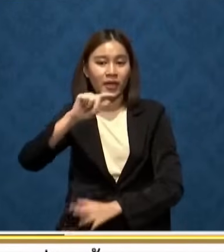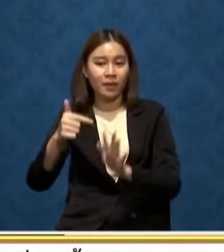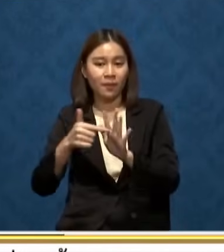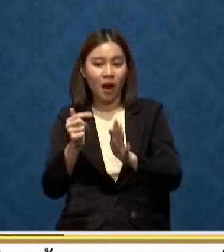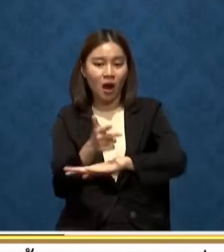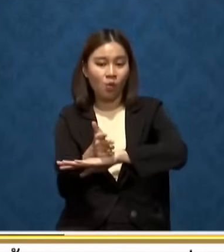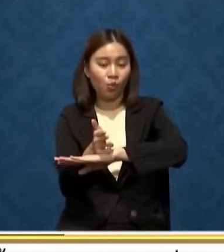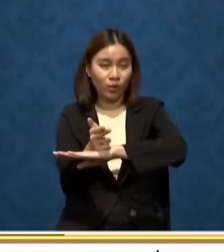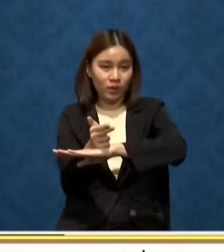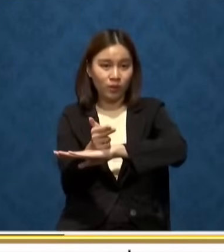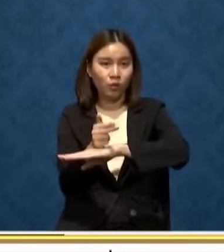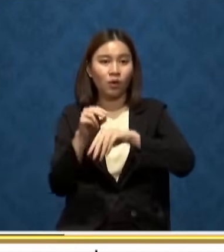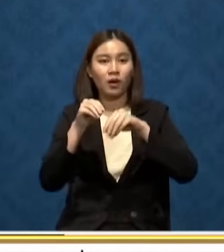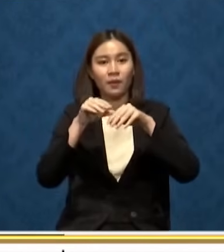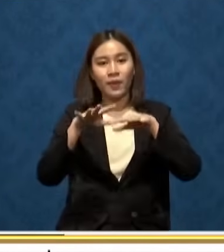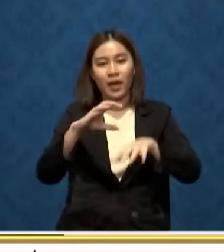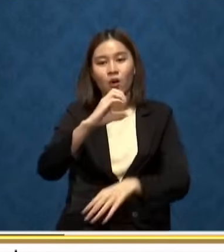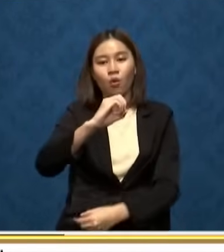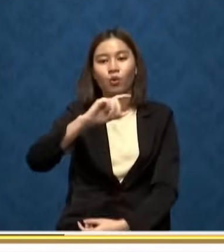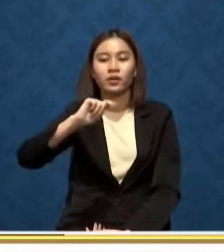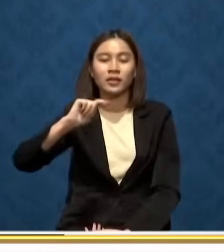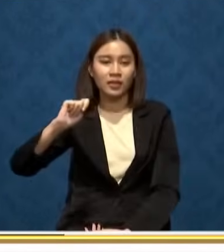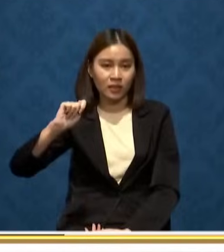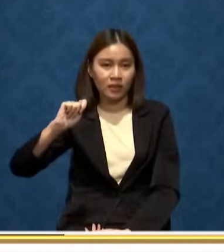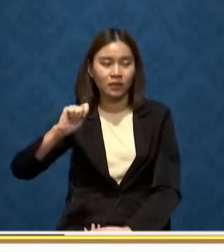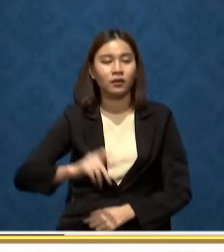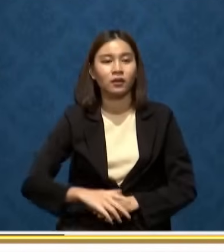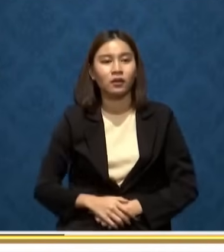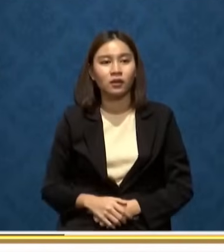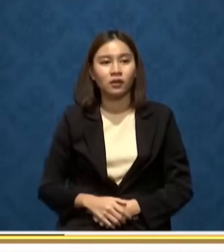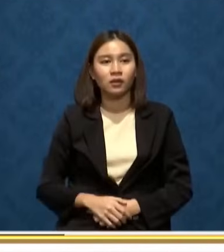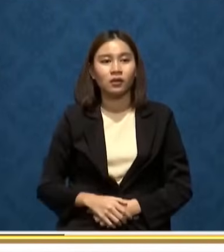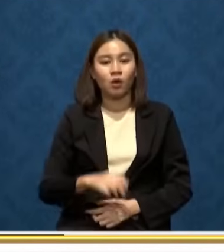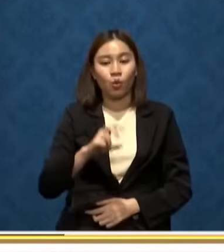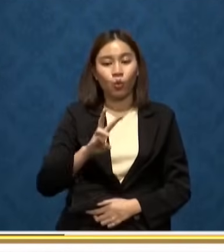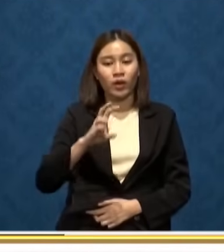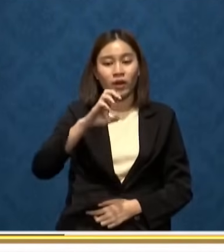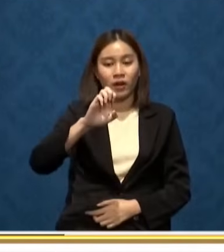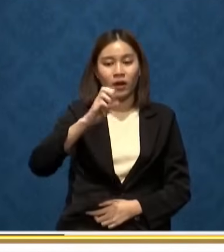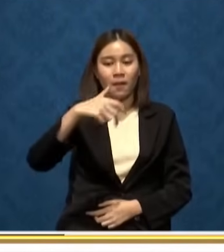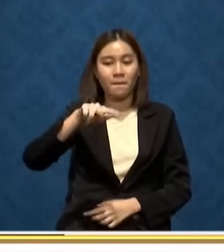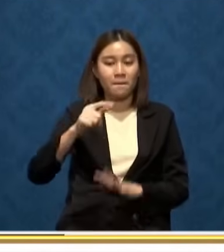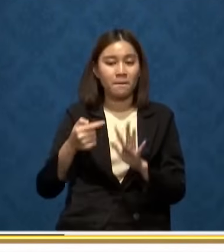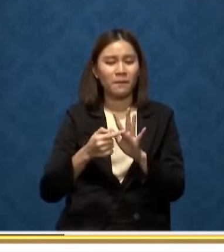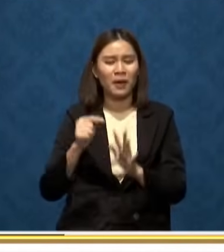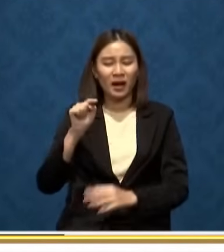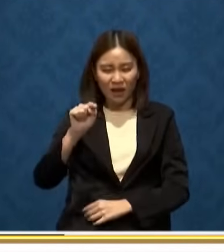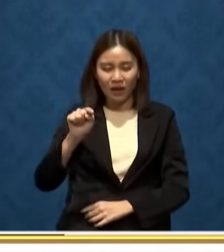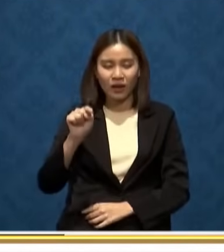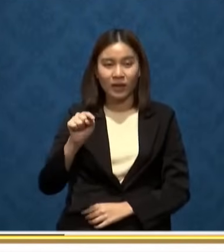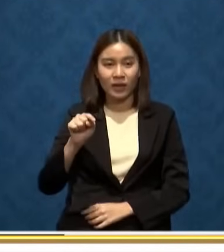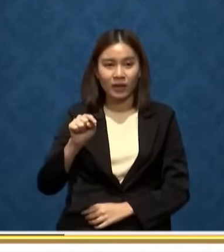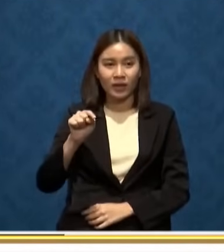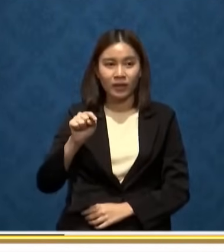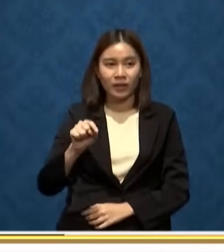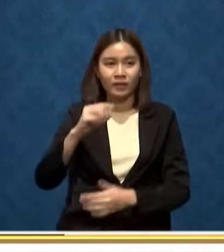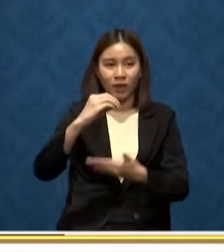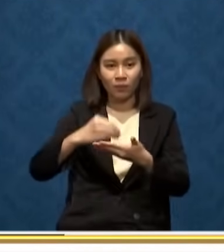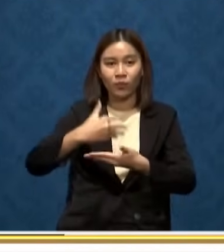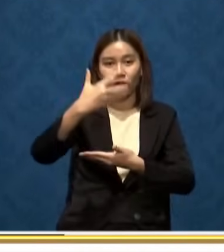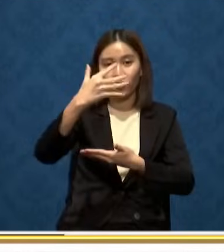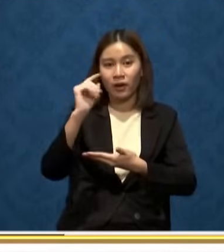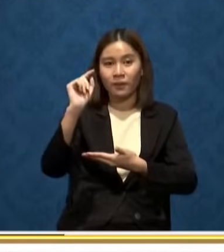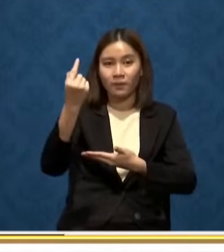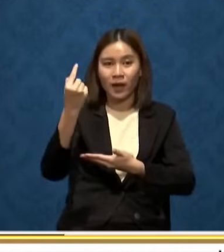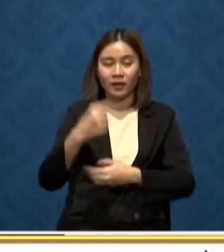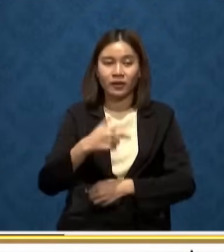โอสตรีมมิ่งหรือจะเรียกว่า OTT ก็ได้เราเห็นว่าวิภานี่แหละค่ะจะเป็นอีกแพลตฟอร์มใหม่ที่ไทย